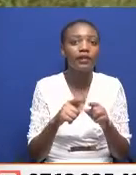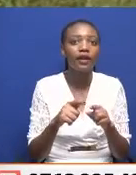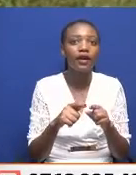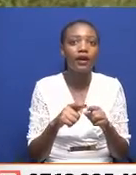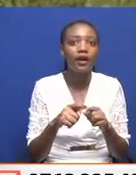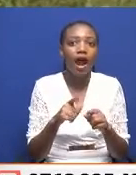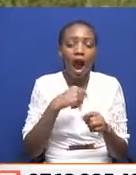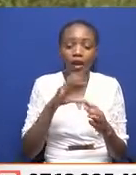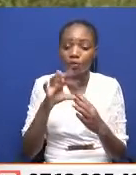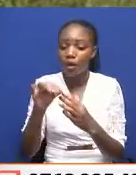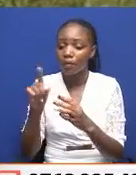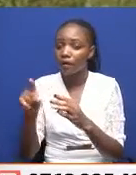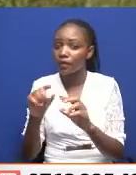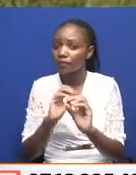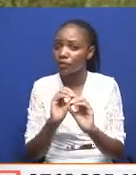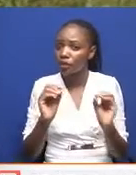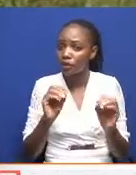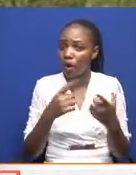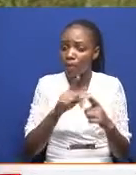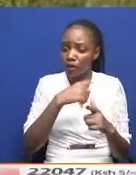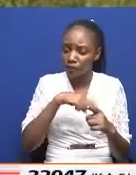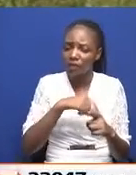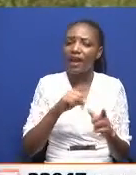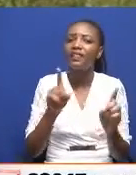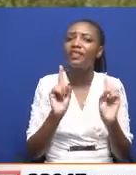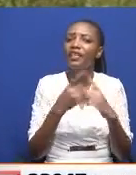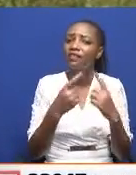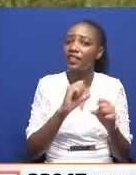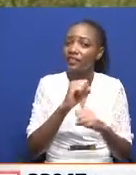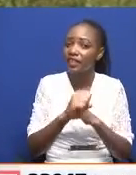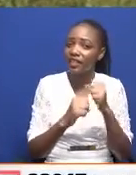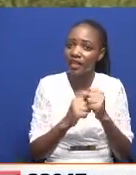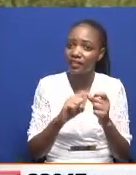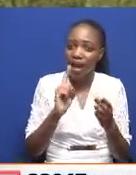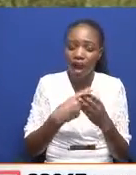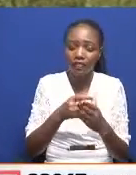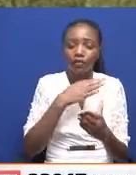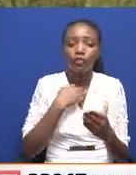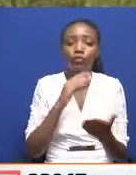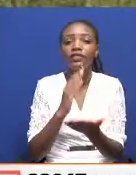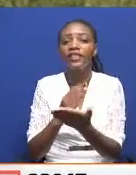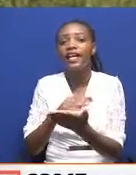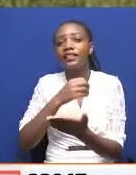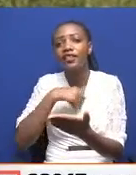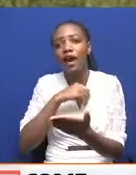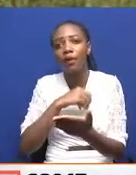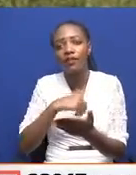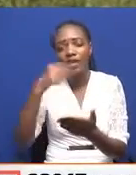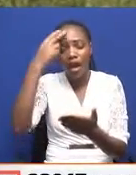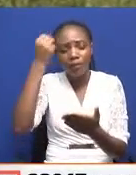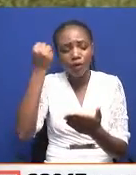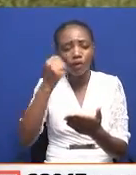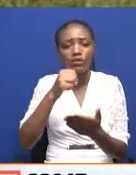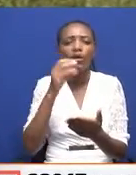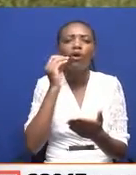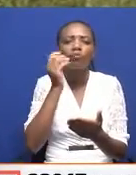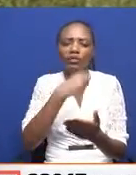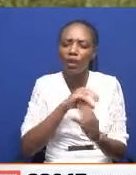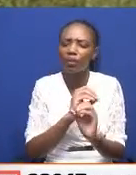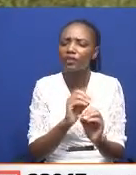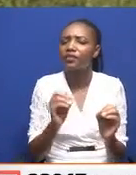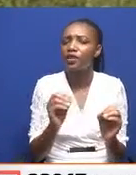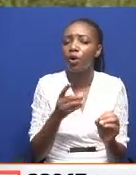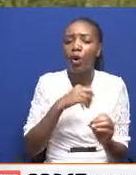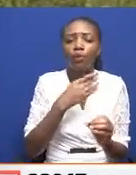miongoni wale, sisi ni waathiriwa wa 1992 ambaye tunapikania haki zetu, pia tulifukuzwa kwa makao zetu. Hatuko upande wa